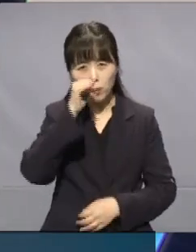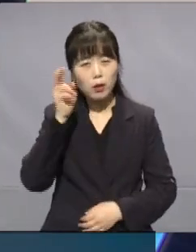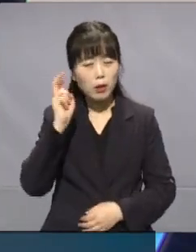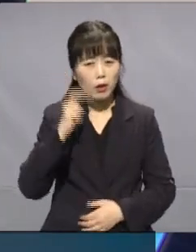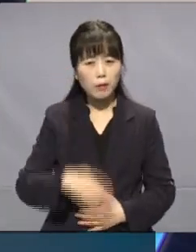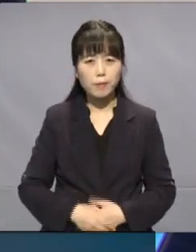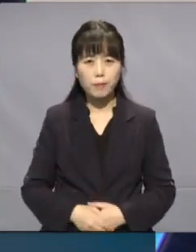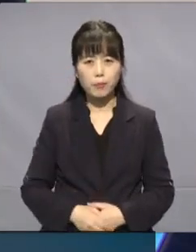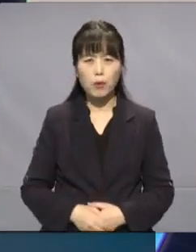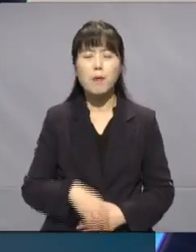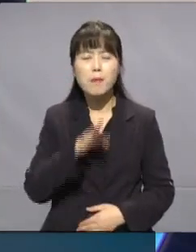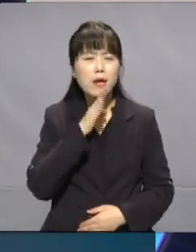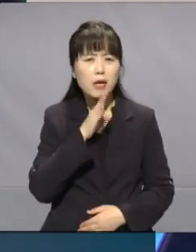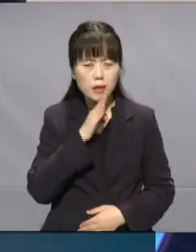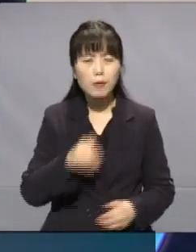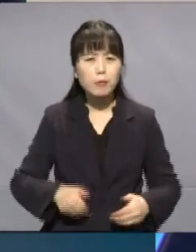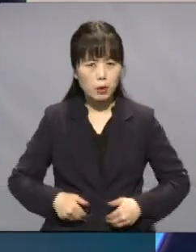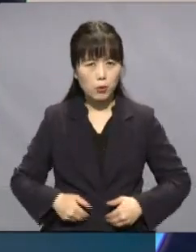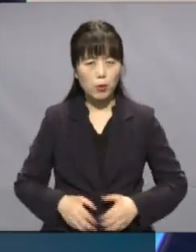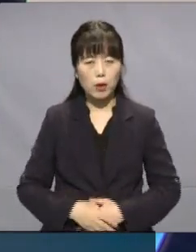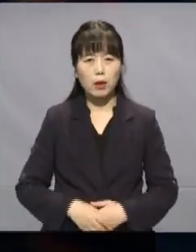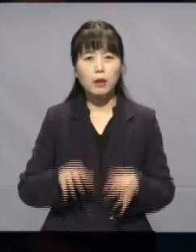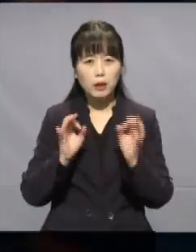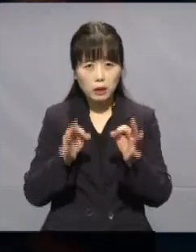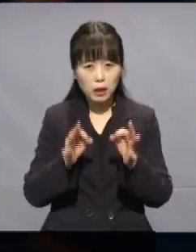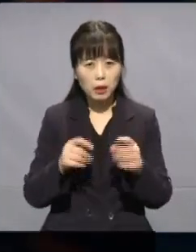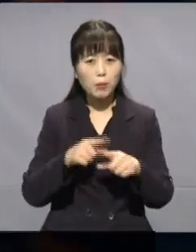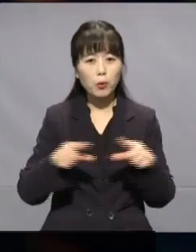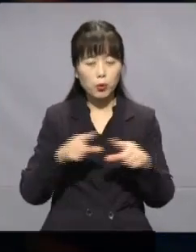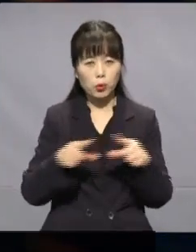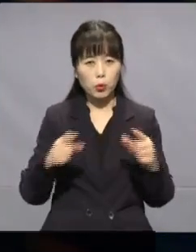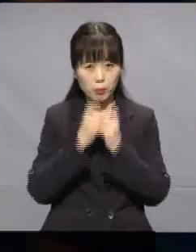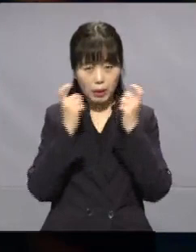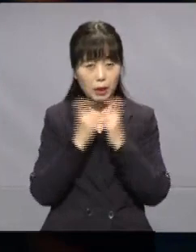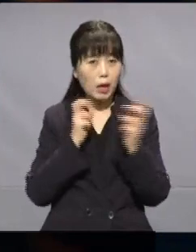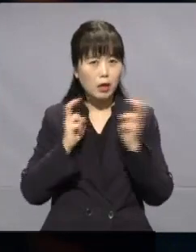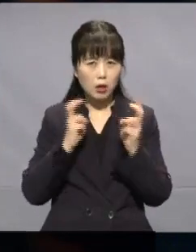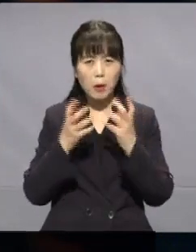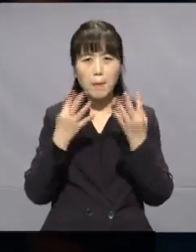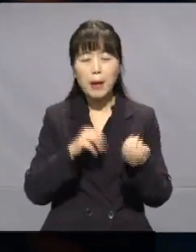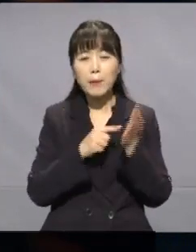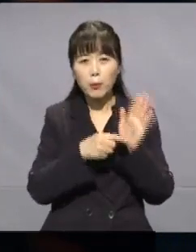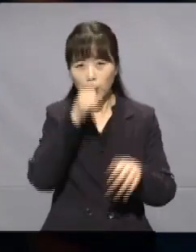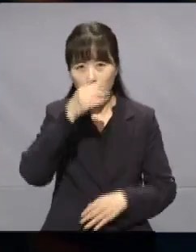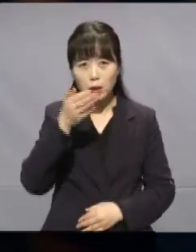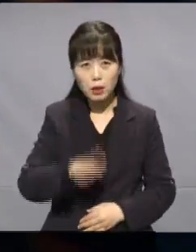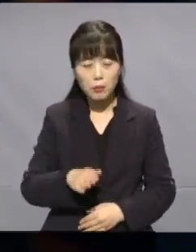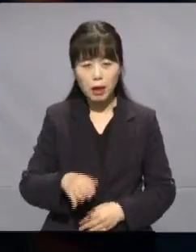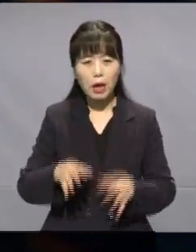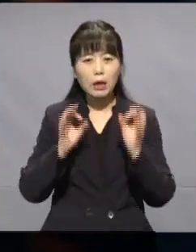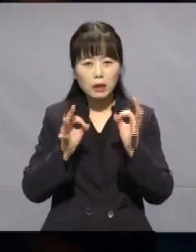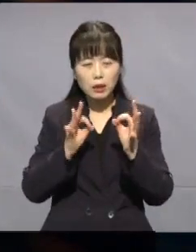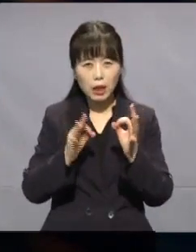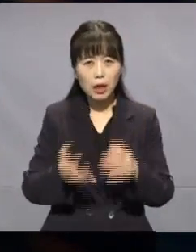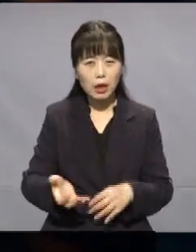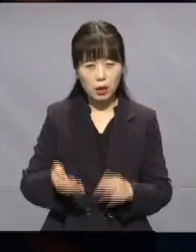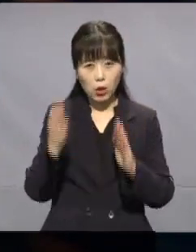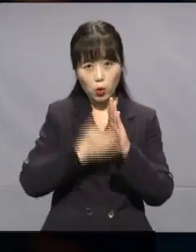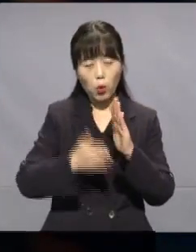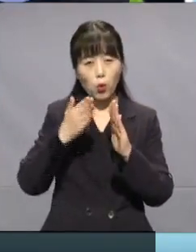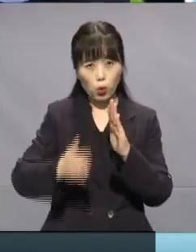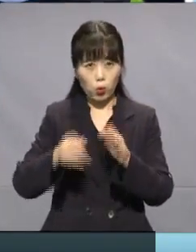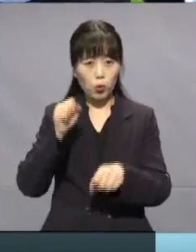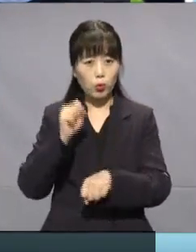같아요 당연히 은행은 우리가 보통 민간기업이라고 표현을 많이 하지만 은행만큼 공공성을 갖다가 가진